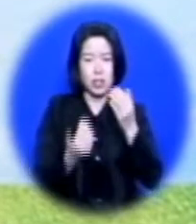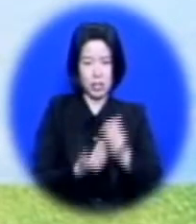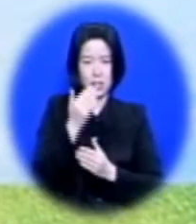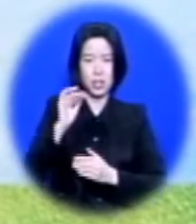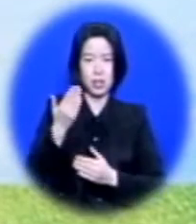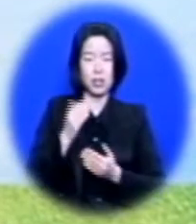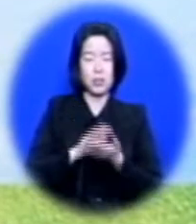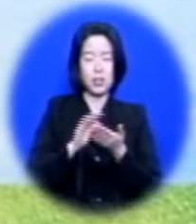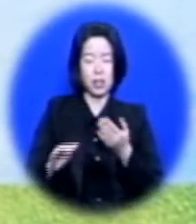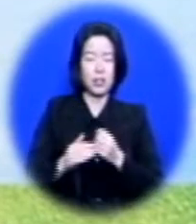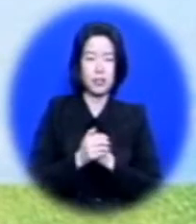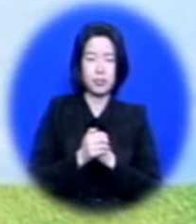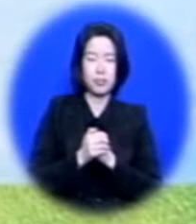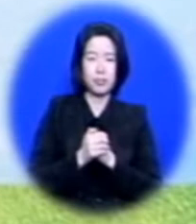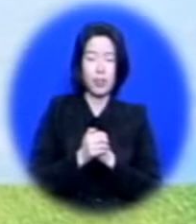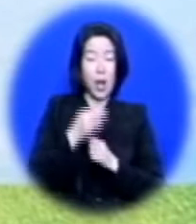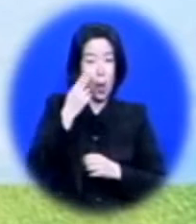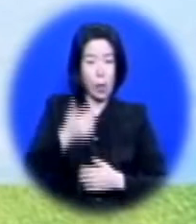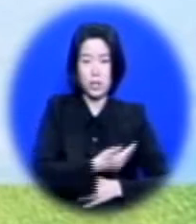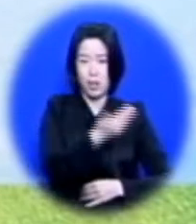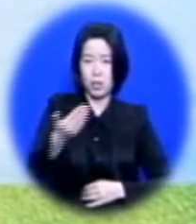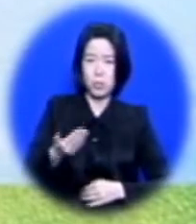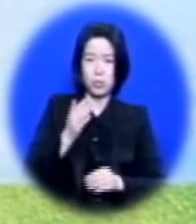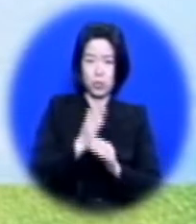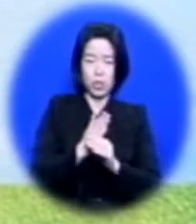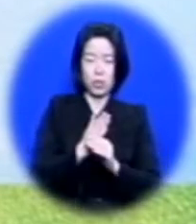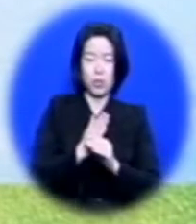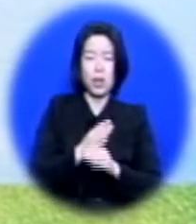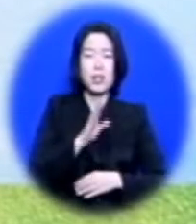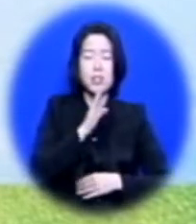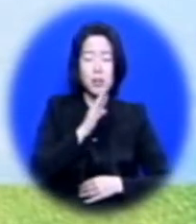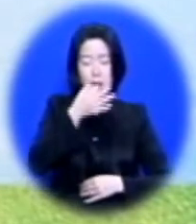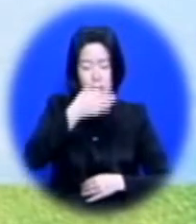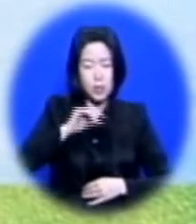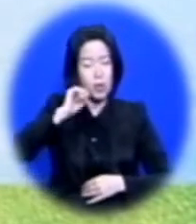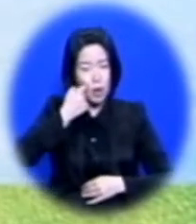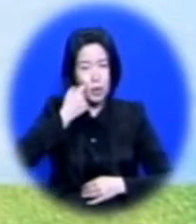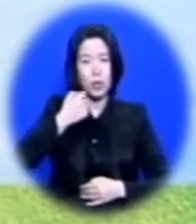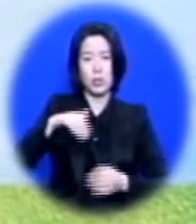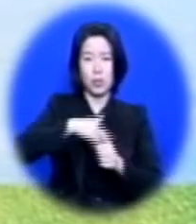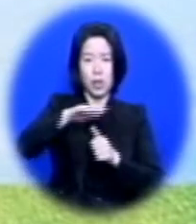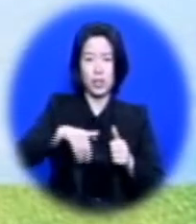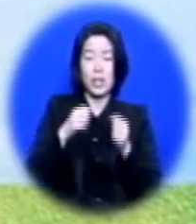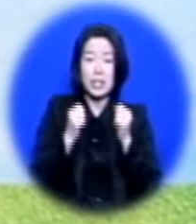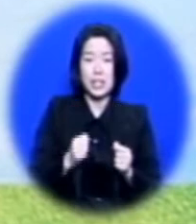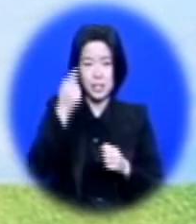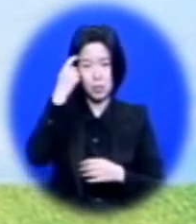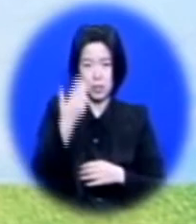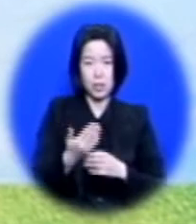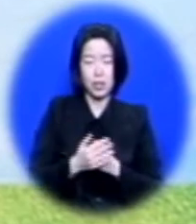가죠 혹시 여러분 중에도 정말 힘들고 어려운 처지에 있는 분이 계십니다